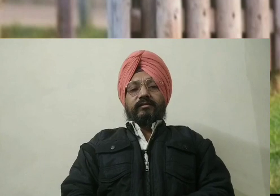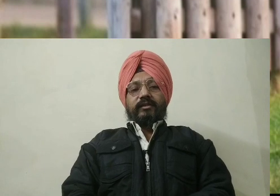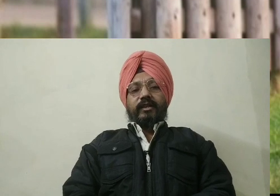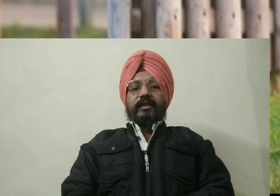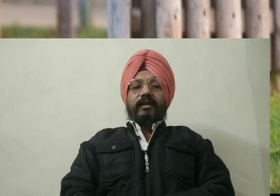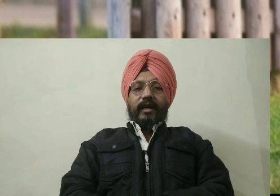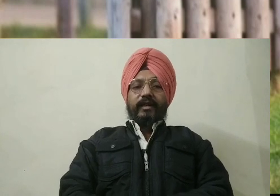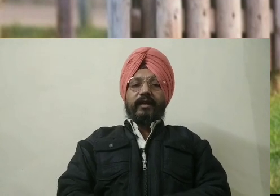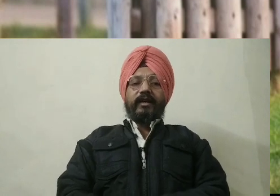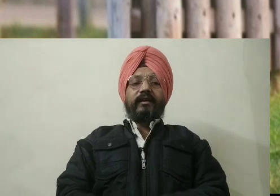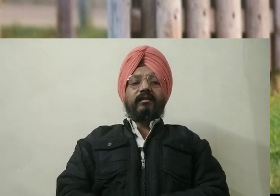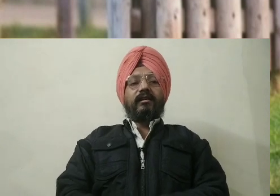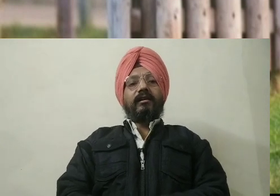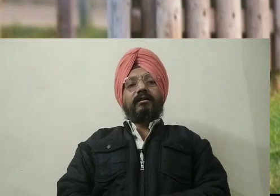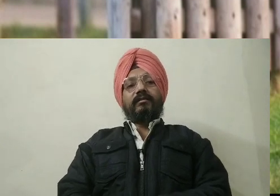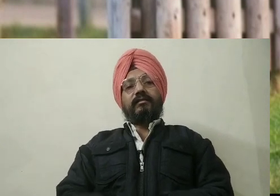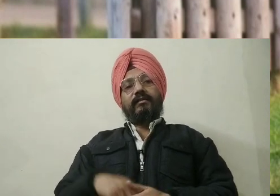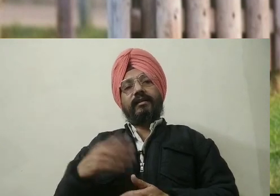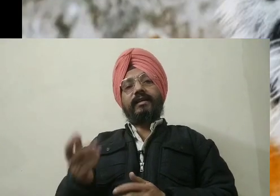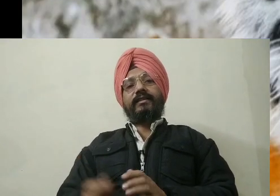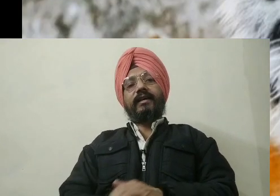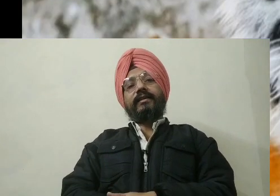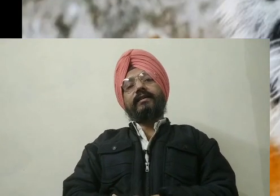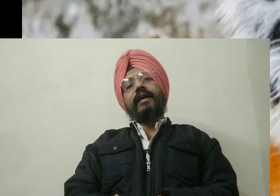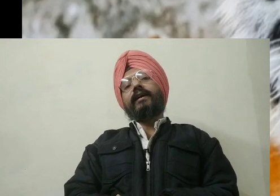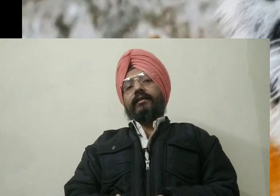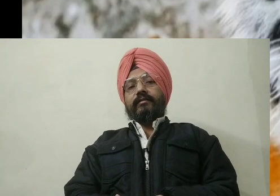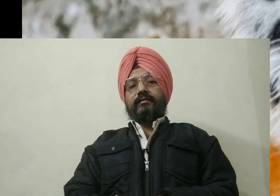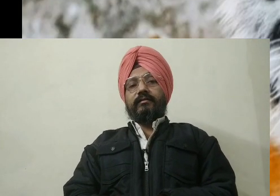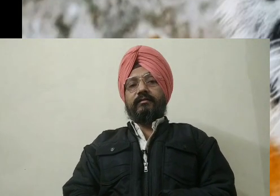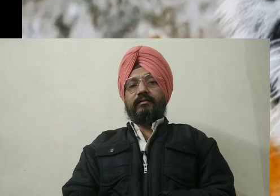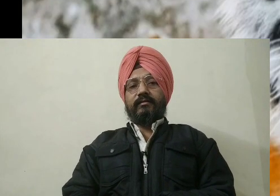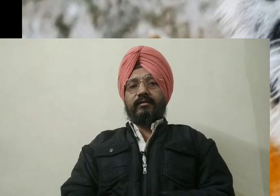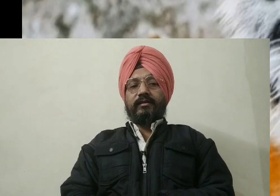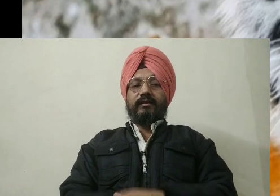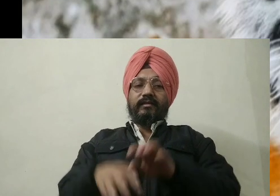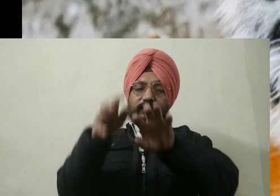यह लायन है और नेक्स्ट है टाइगर